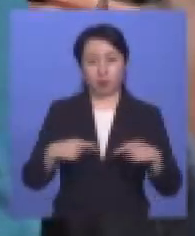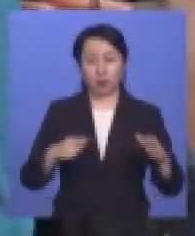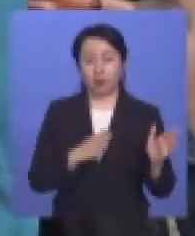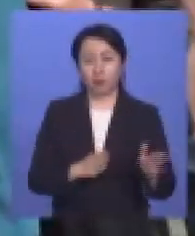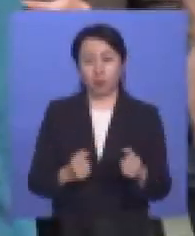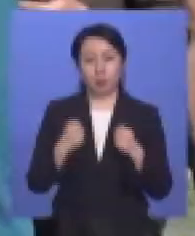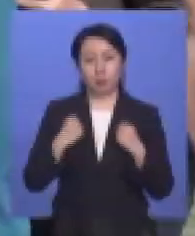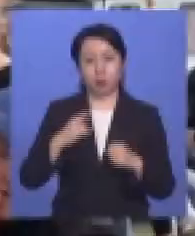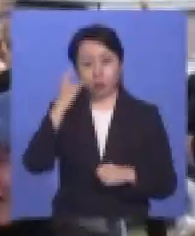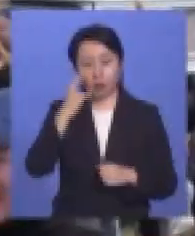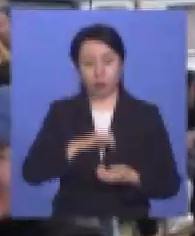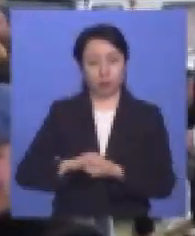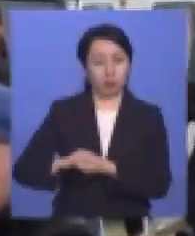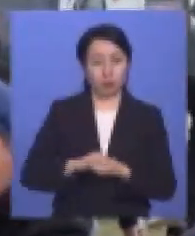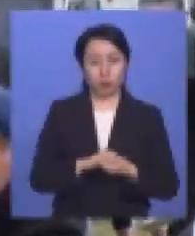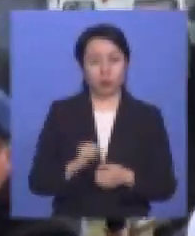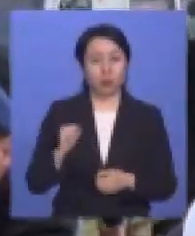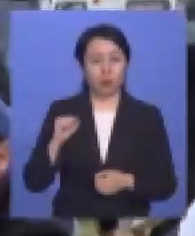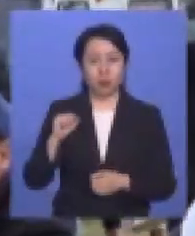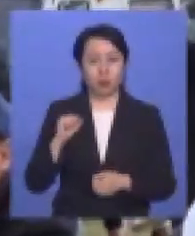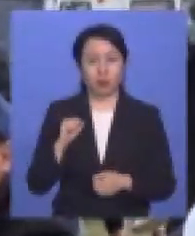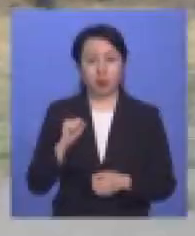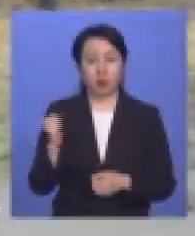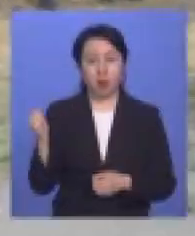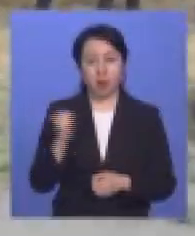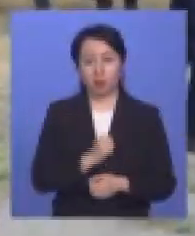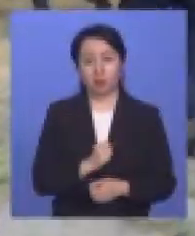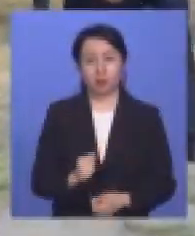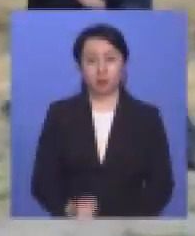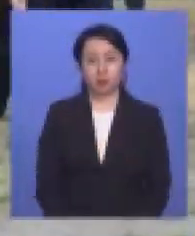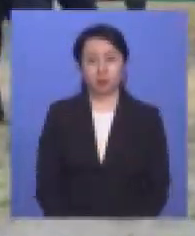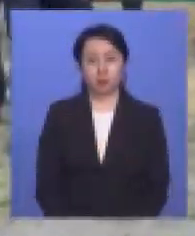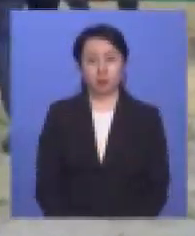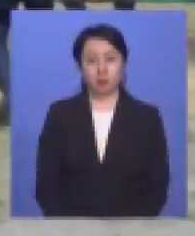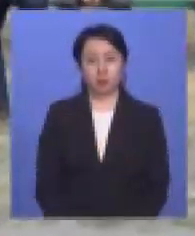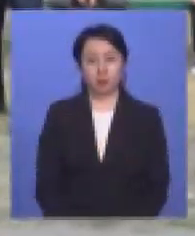видам спорта. Казах Куреса, поднятие гирь и армрестлинг.